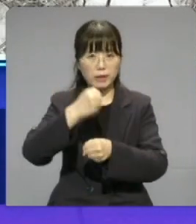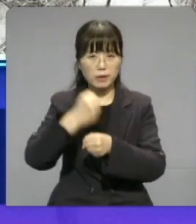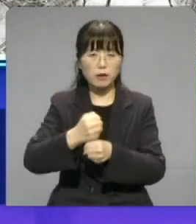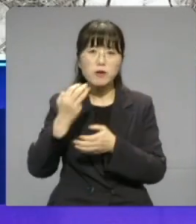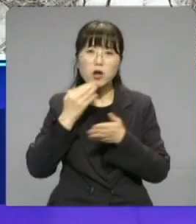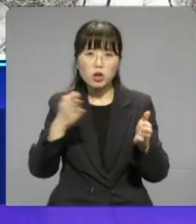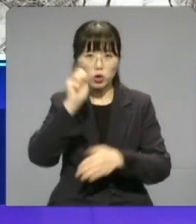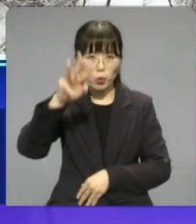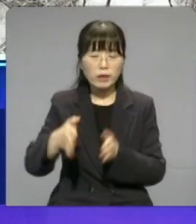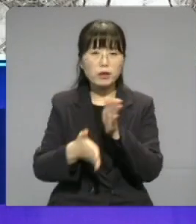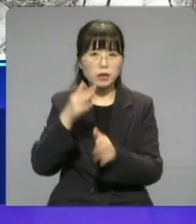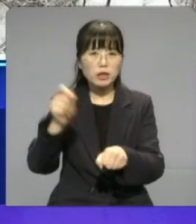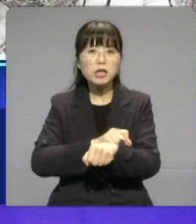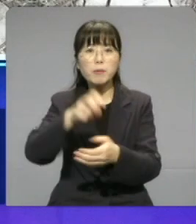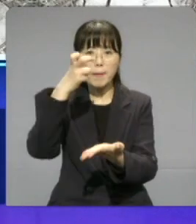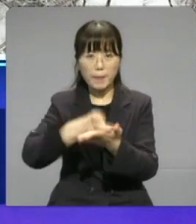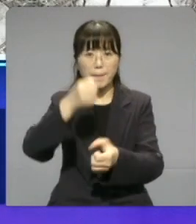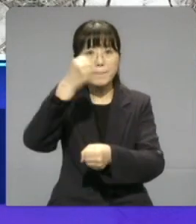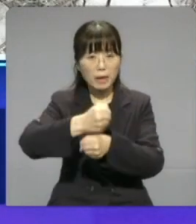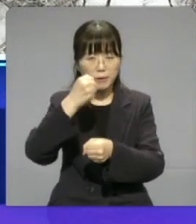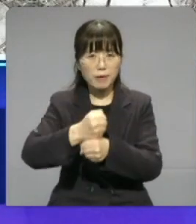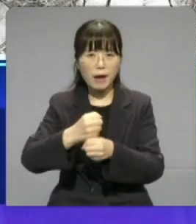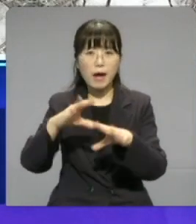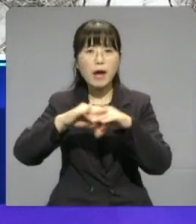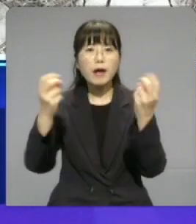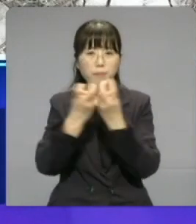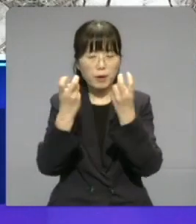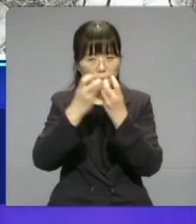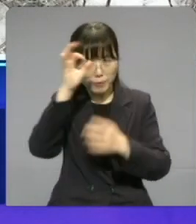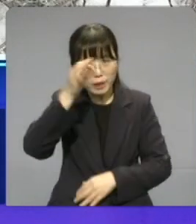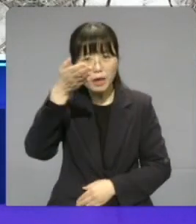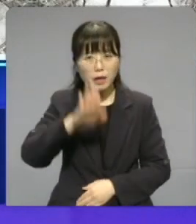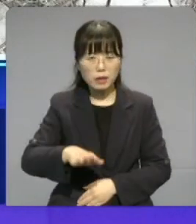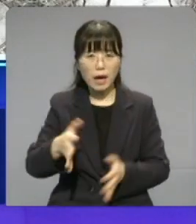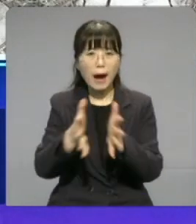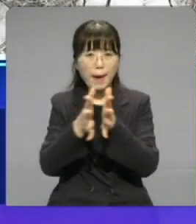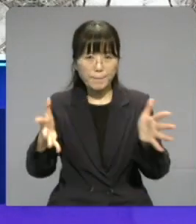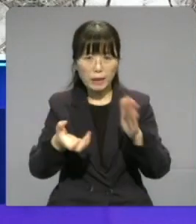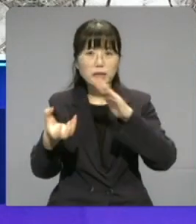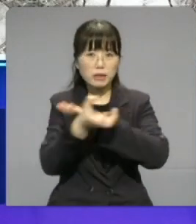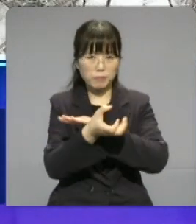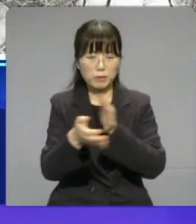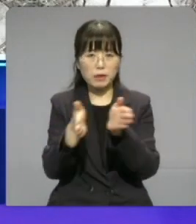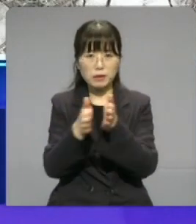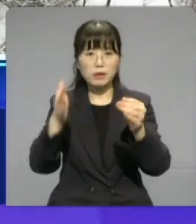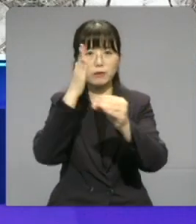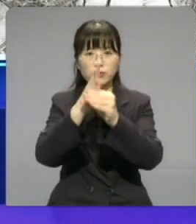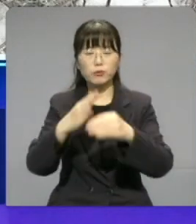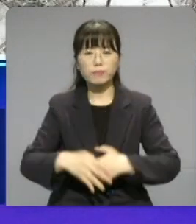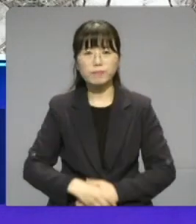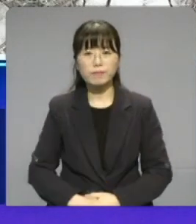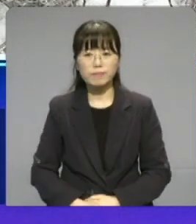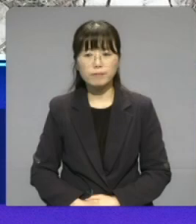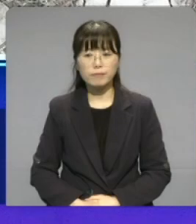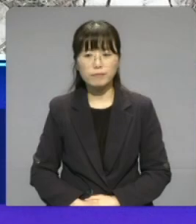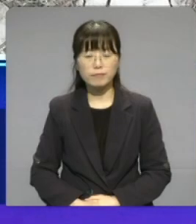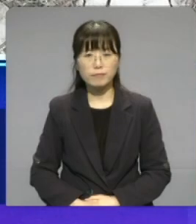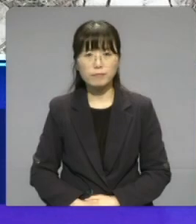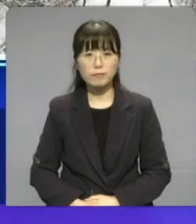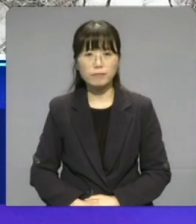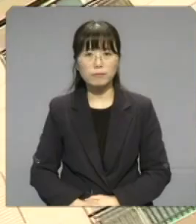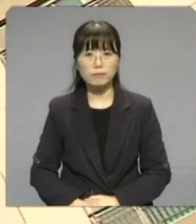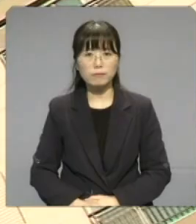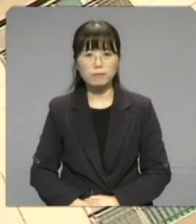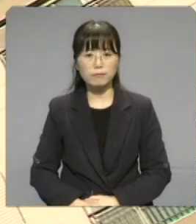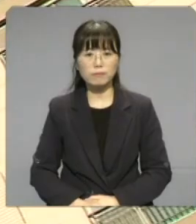경기도 과천시가 특별법까지 끌어내면서 해법을 찾았는데 아파트 입주가 한창입니다. 윤종화 기자입니다.